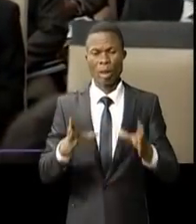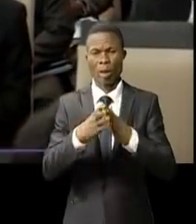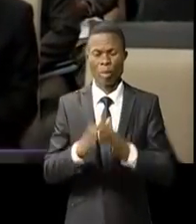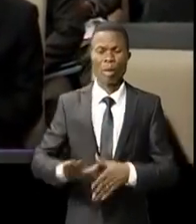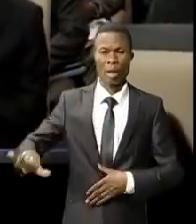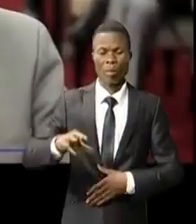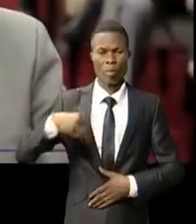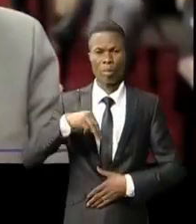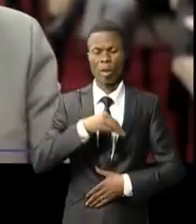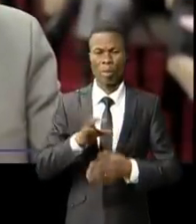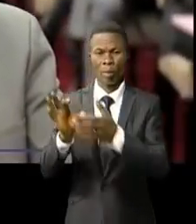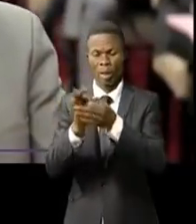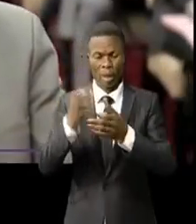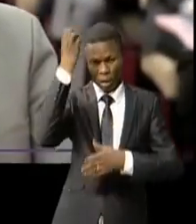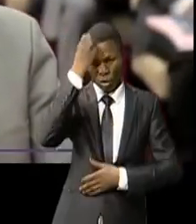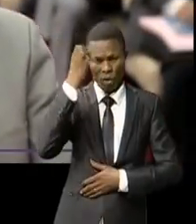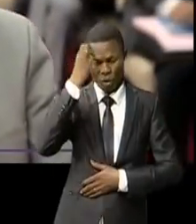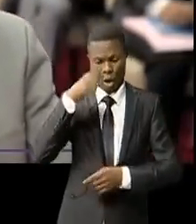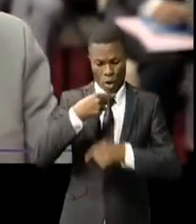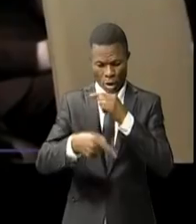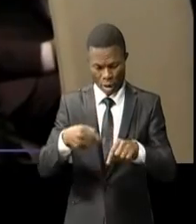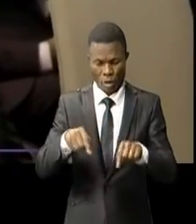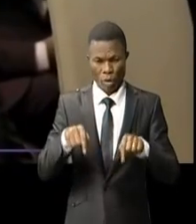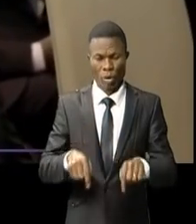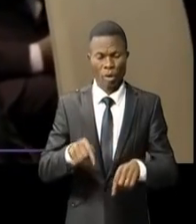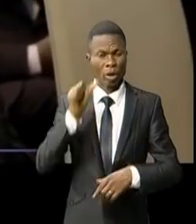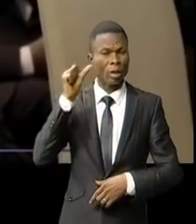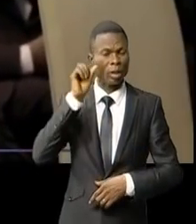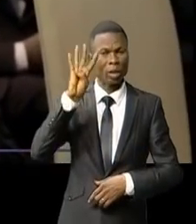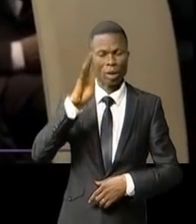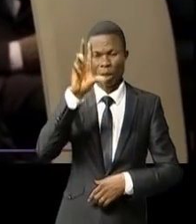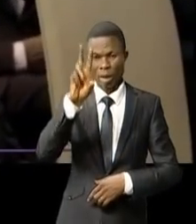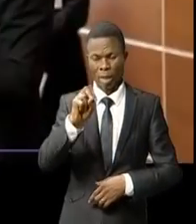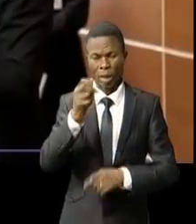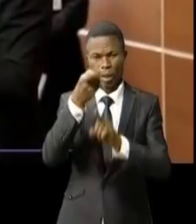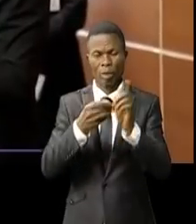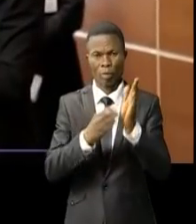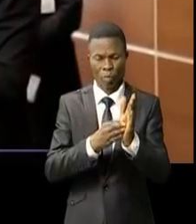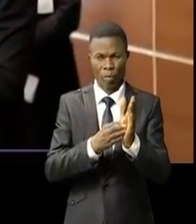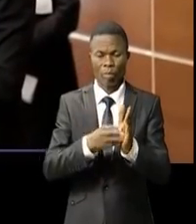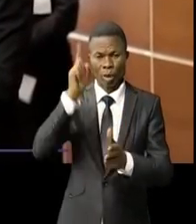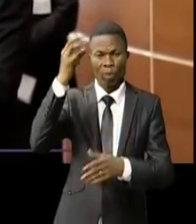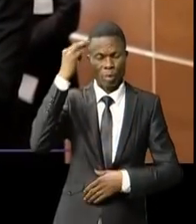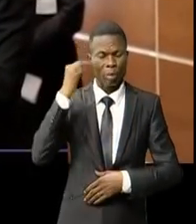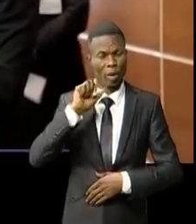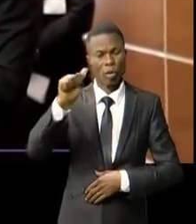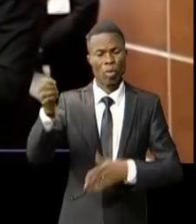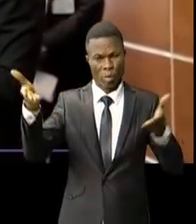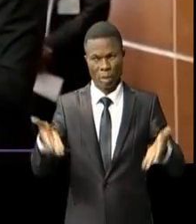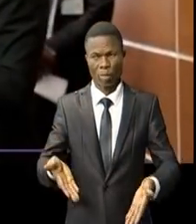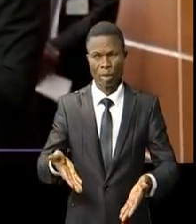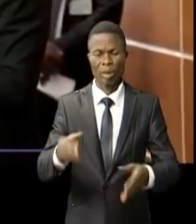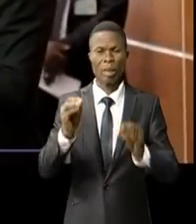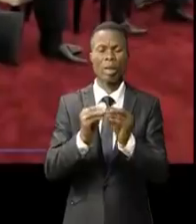et les pays membres de l'Union européenne qui a ouvert ses portes ce jeudi 30 septembre sous la présidence du Premier ministre Jean-Michel